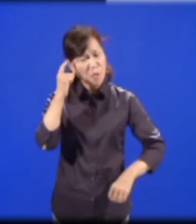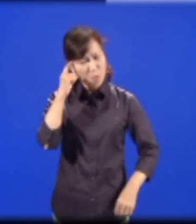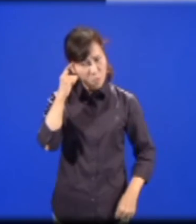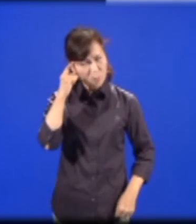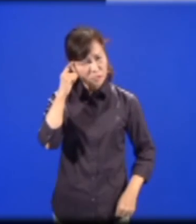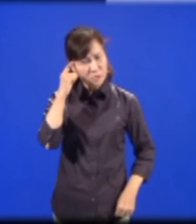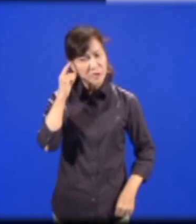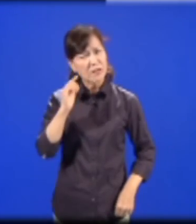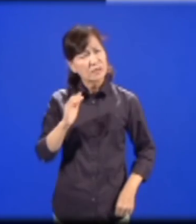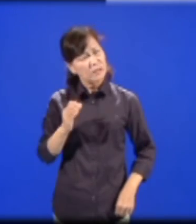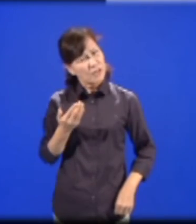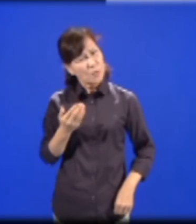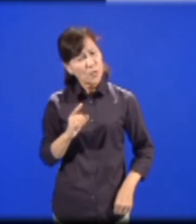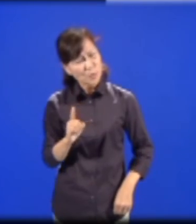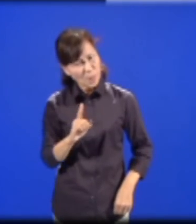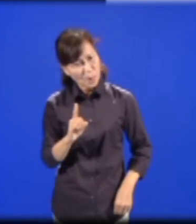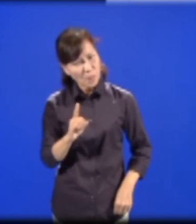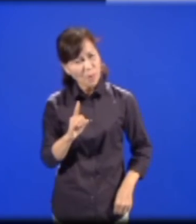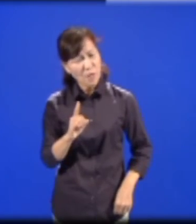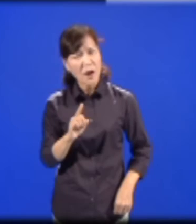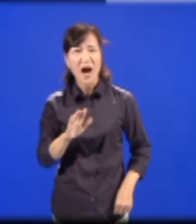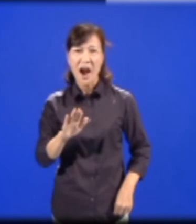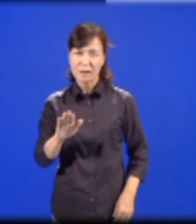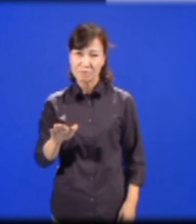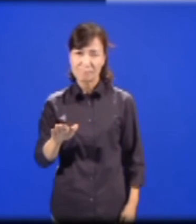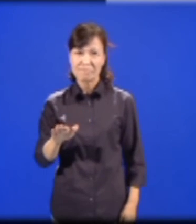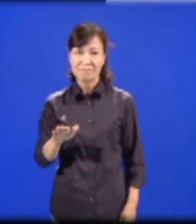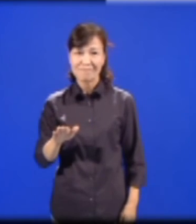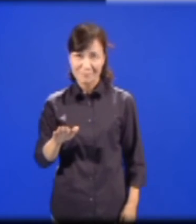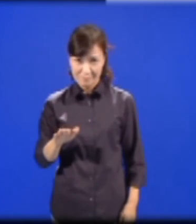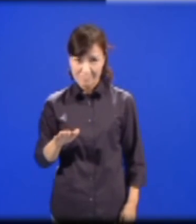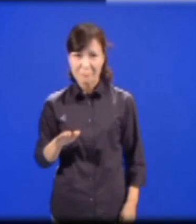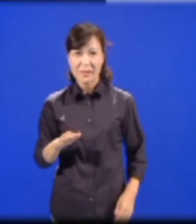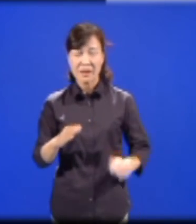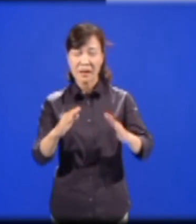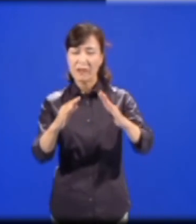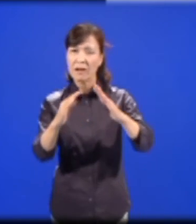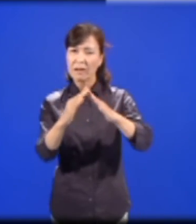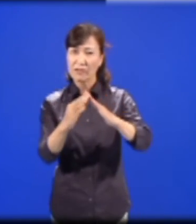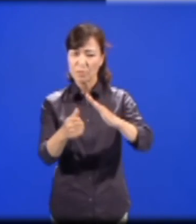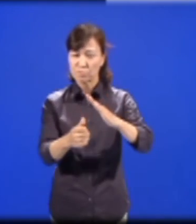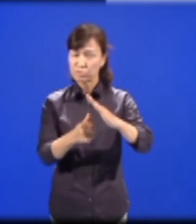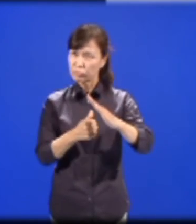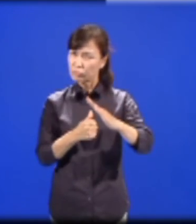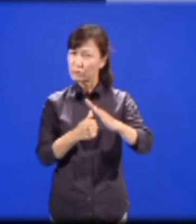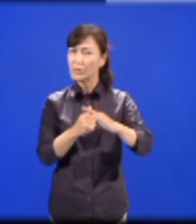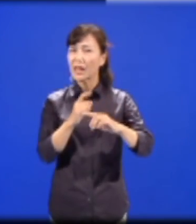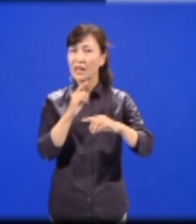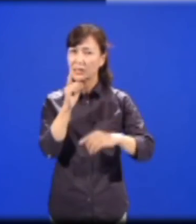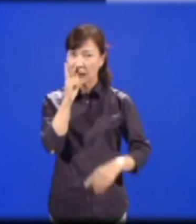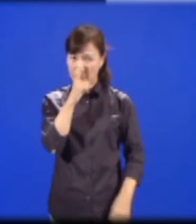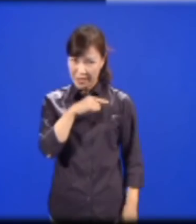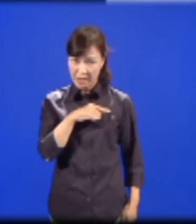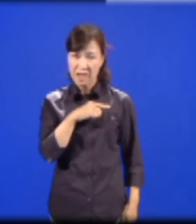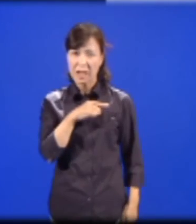で健康、自分個人かなというのがあるじゃないですか。やっぱり家で一人で閉じこもって